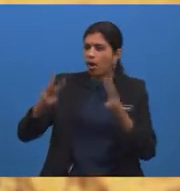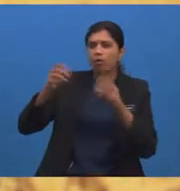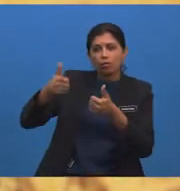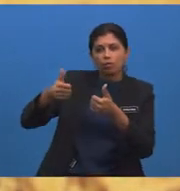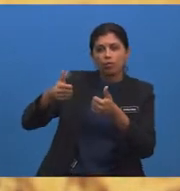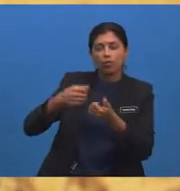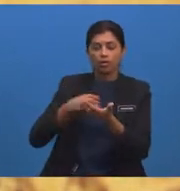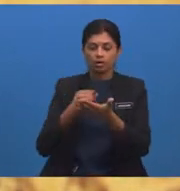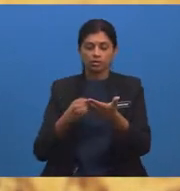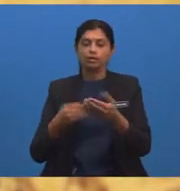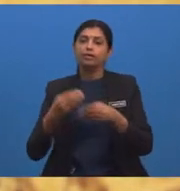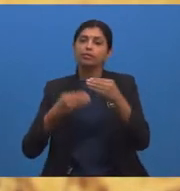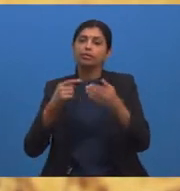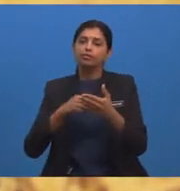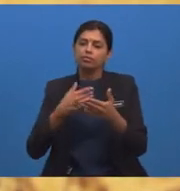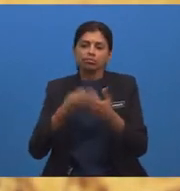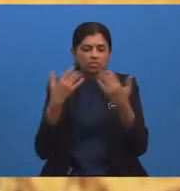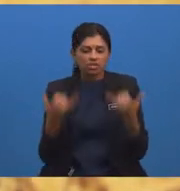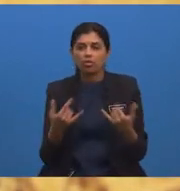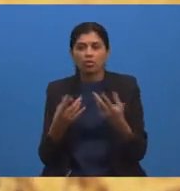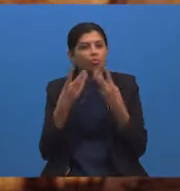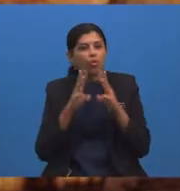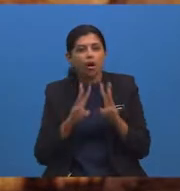terus dikagumi sehingga hari ini.